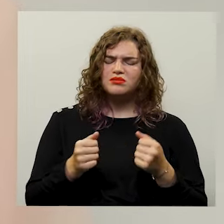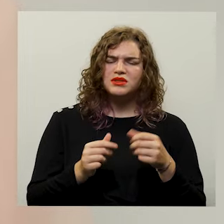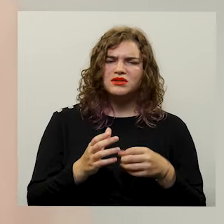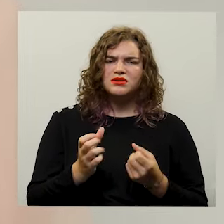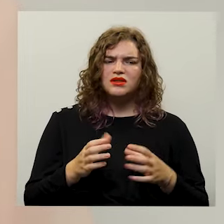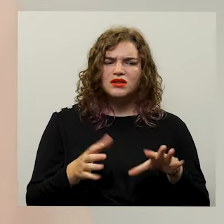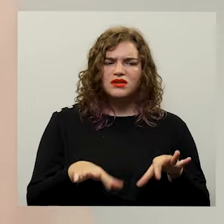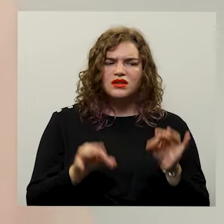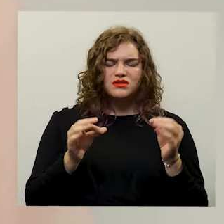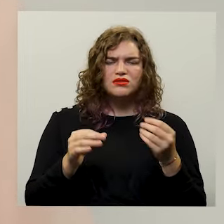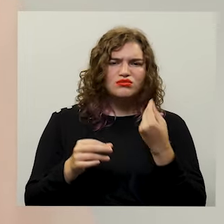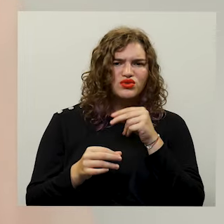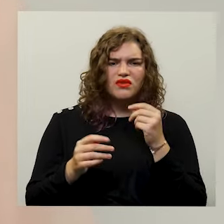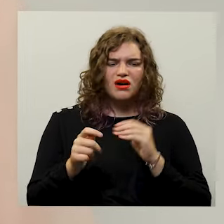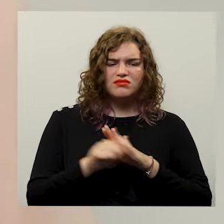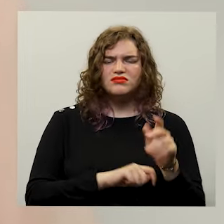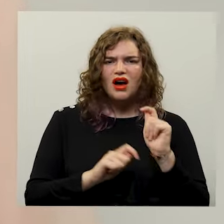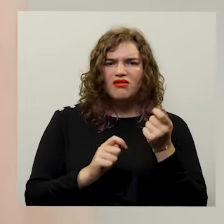o cale de ieșire.